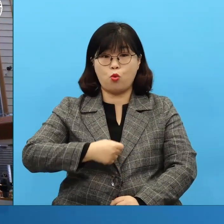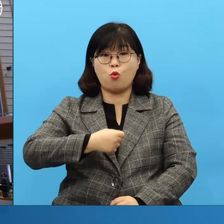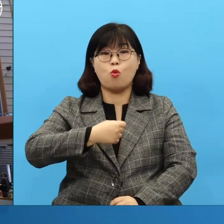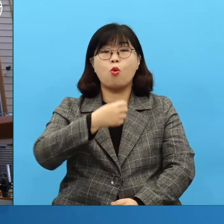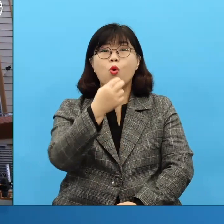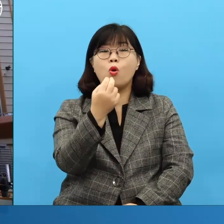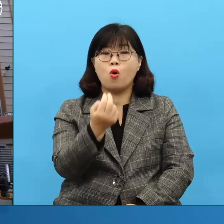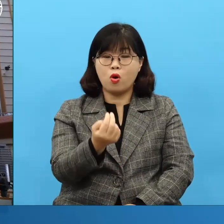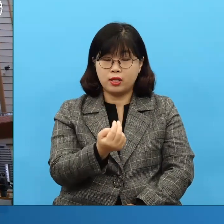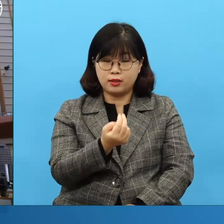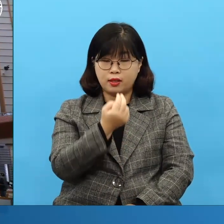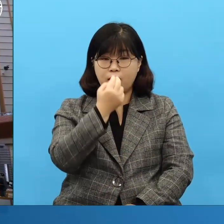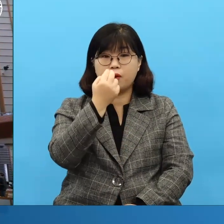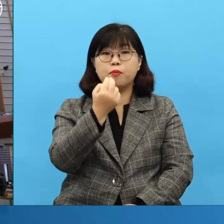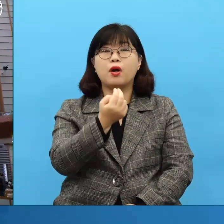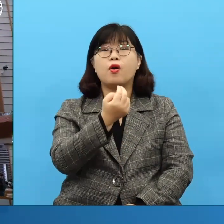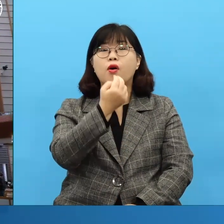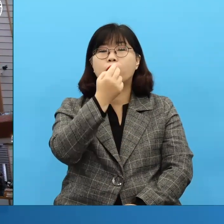진실로